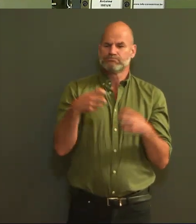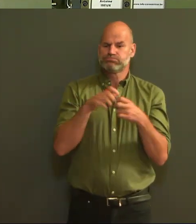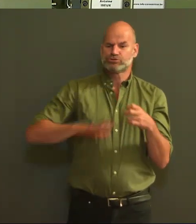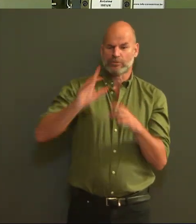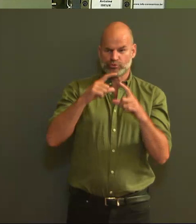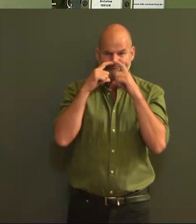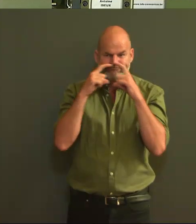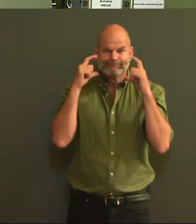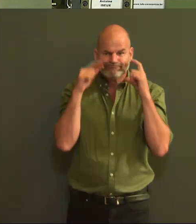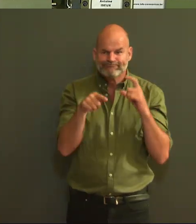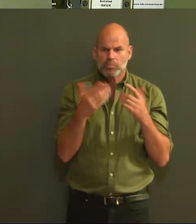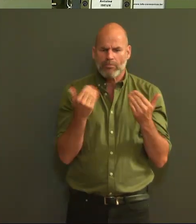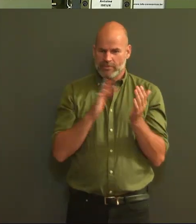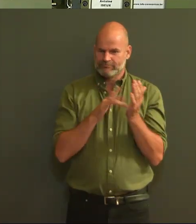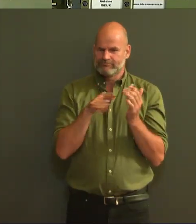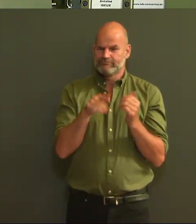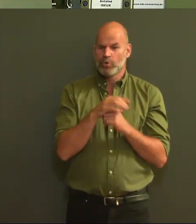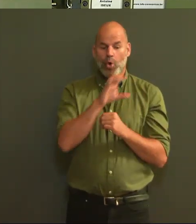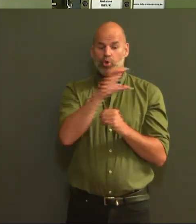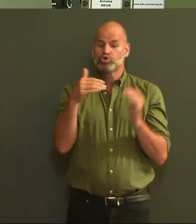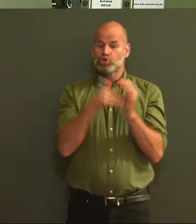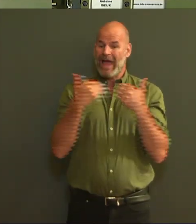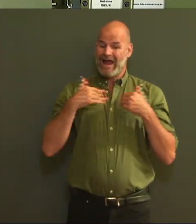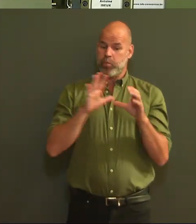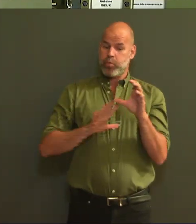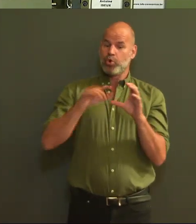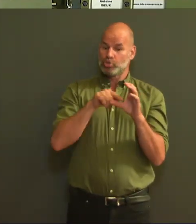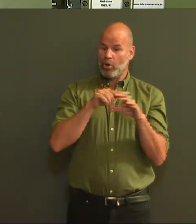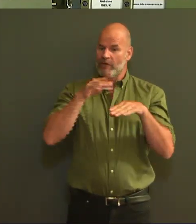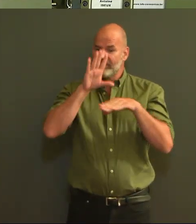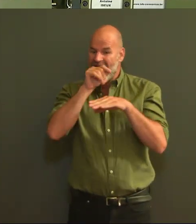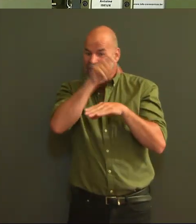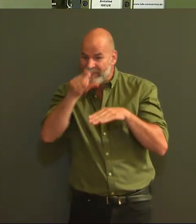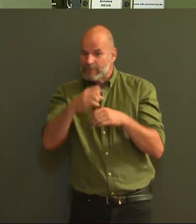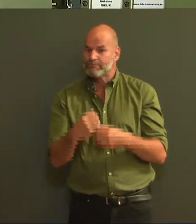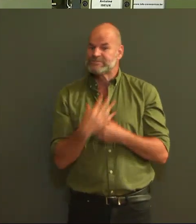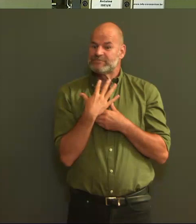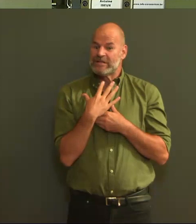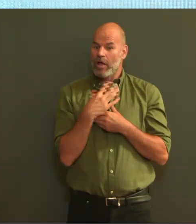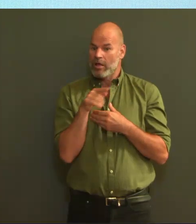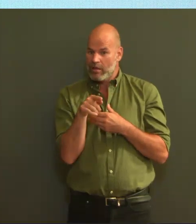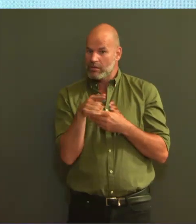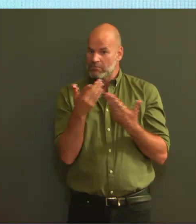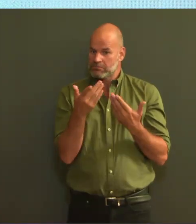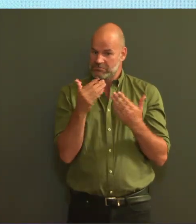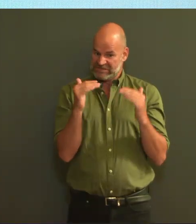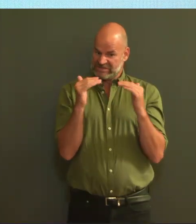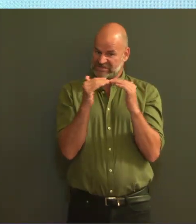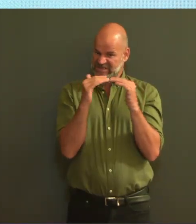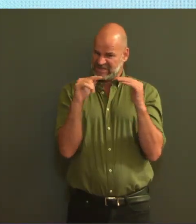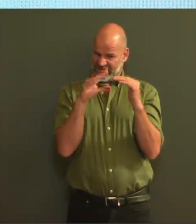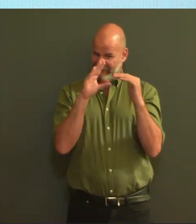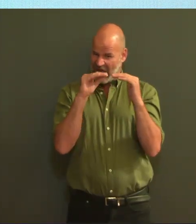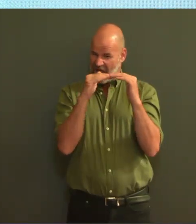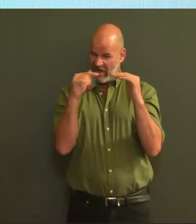wetenschappelijke basis voor deze drempel? Hoe vertegenwoordigt hij een bepaalde dreiging en is dit een drempel die ook andere landen hanteren? Wel,